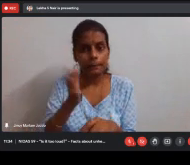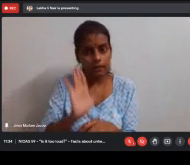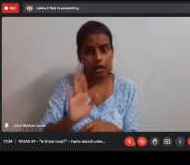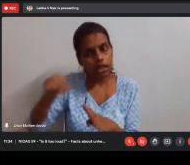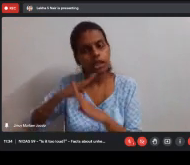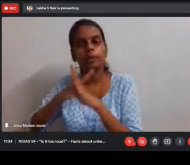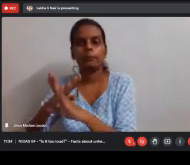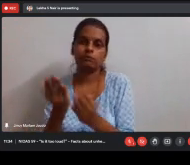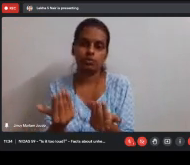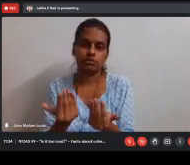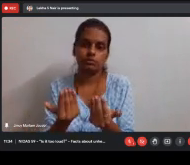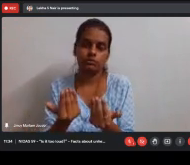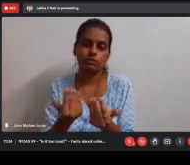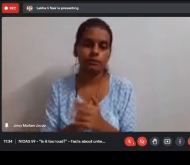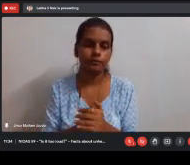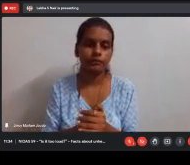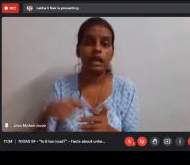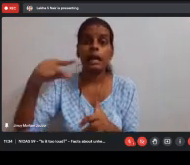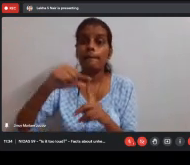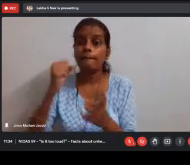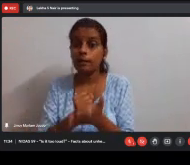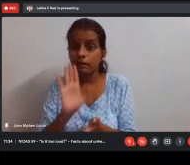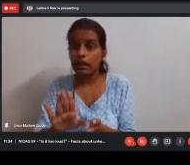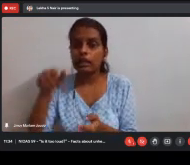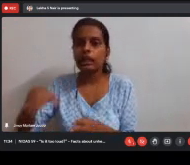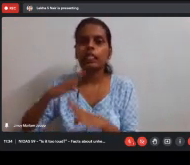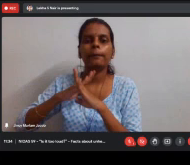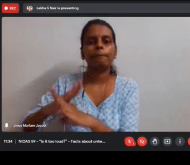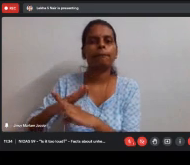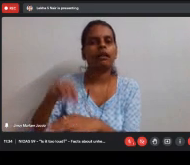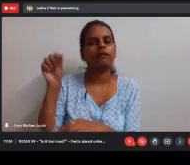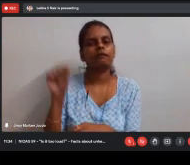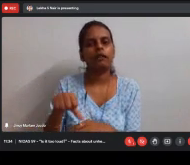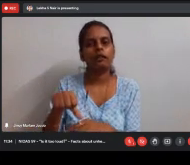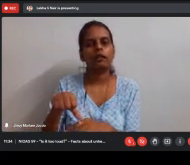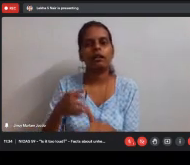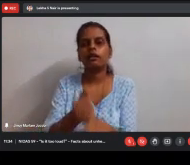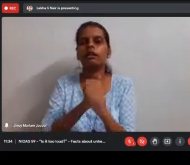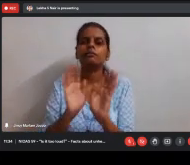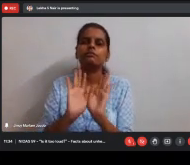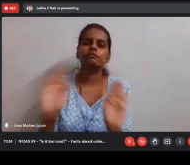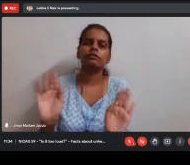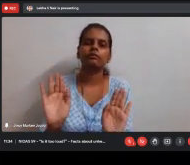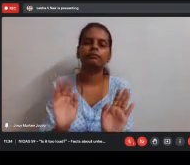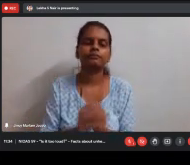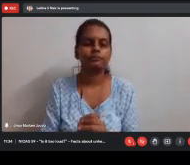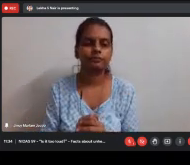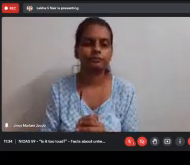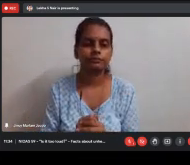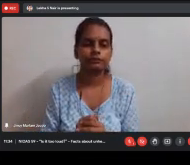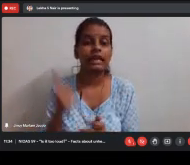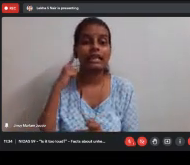കഴിഞ്ഞു കഴിഞ്ഞാൽ ഒരിക്കലും നമുക്ക് അതിനെ റിവേർട്ട് ചെയ്യാൻ പറ്റില്ല, അല്ലെങ്കിൽ തിരിച്ചെടുക്കാൻ വീണ്ടെടുക്കാൻ നമുക്കത് സാധിക്കില്ല. ഈ കേൾവിക്കുറവ് എന്ന് പറയുന്ന